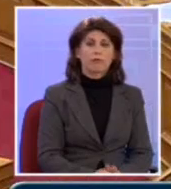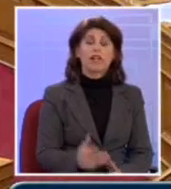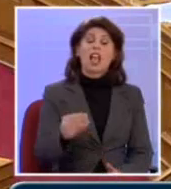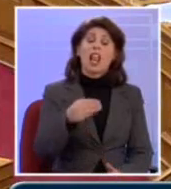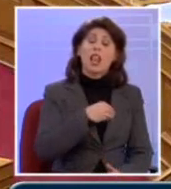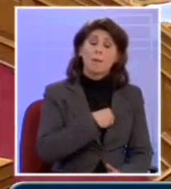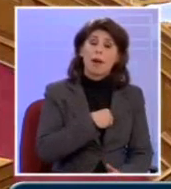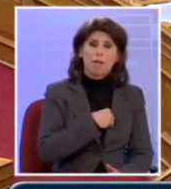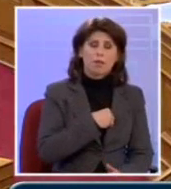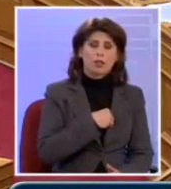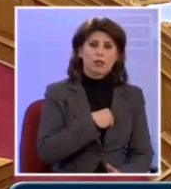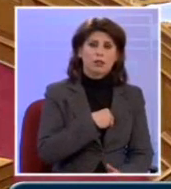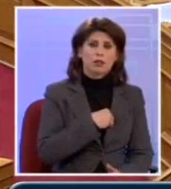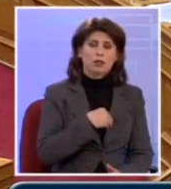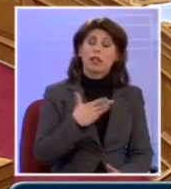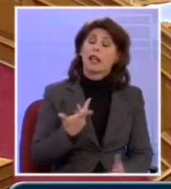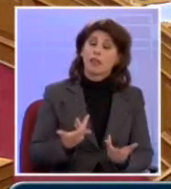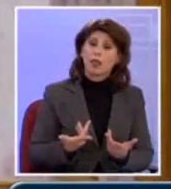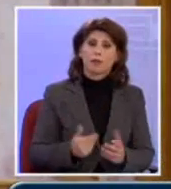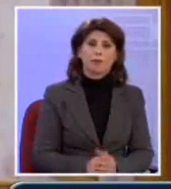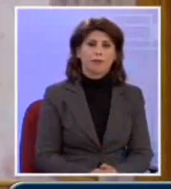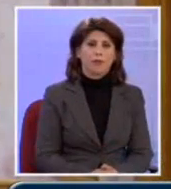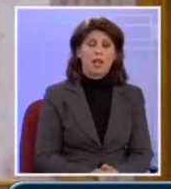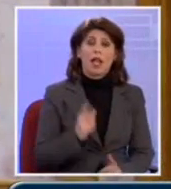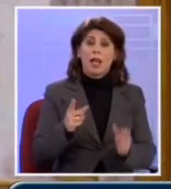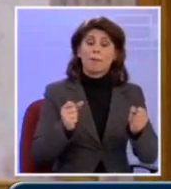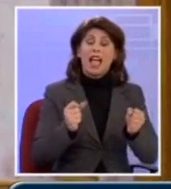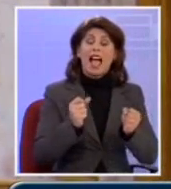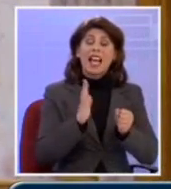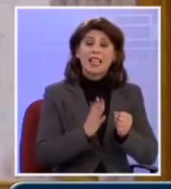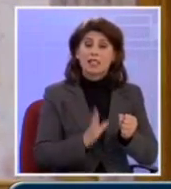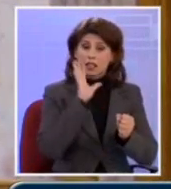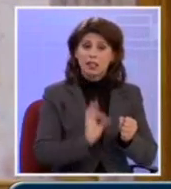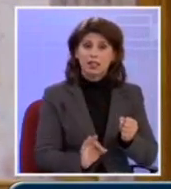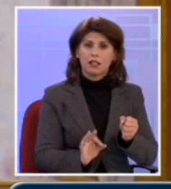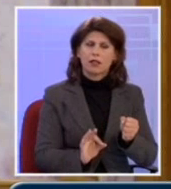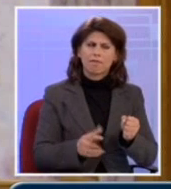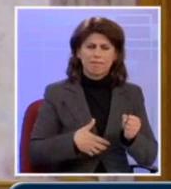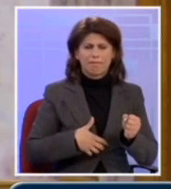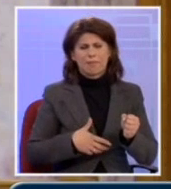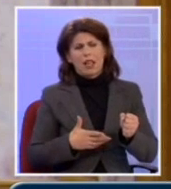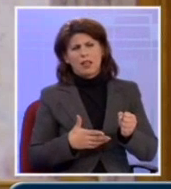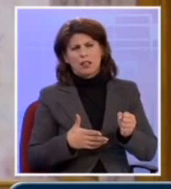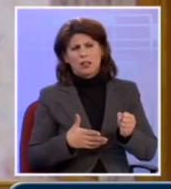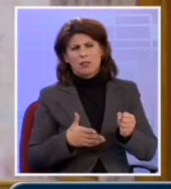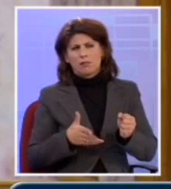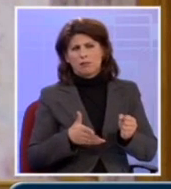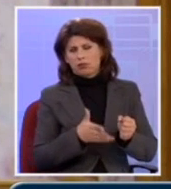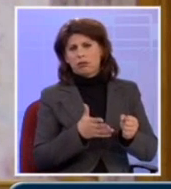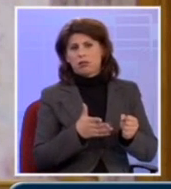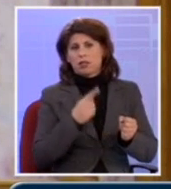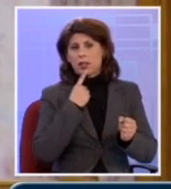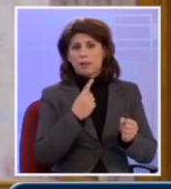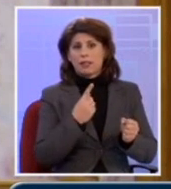Λυπάμαι διότι σε μια κρίση ειλικρίνειας και κινησμού, θα έλεγα, είπατε το